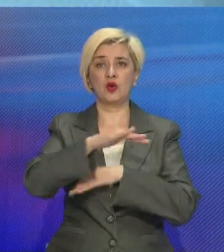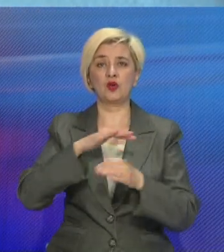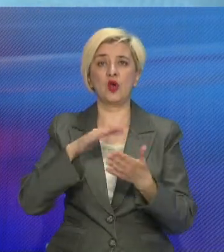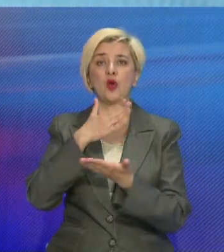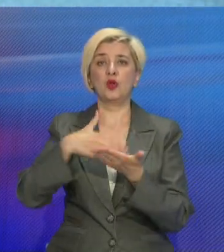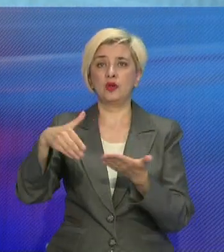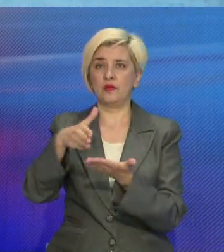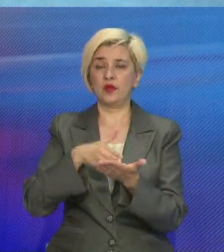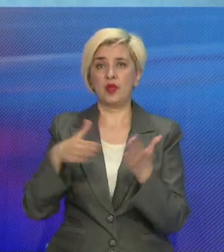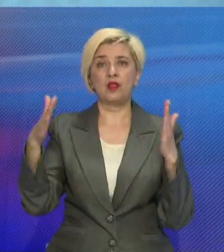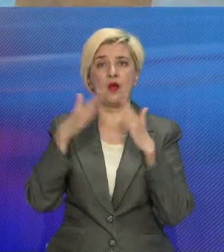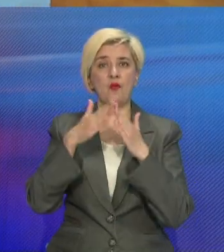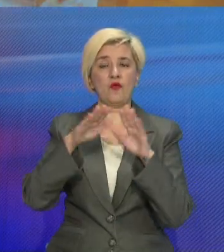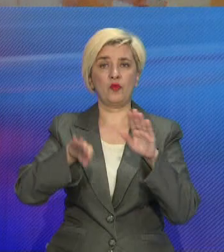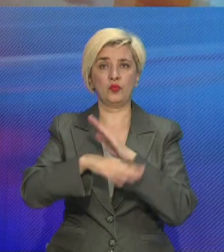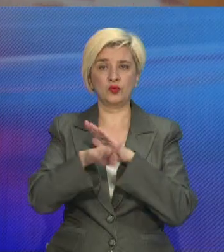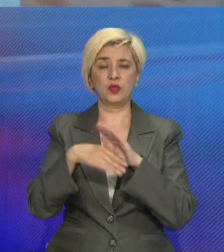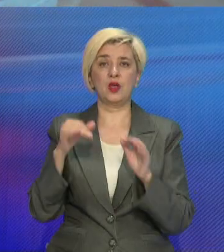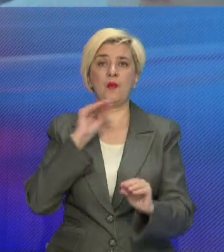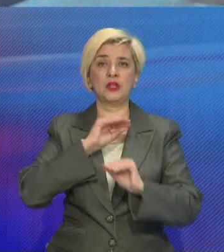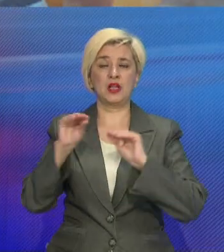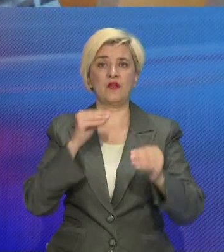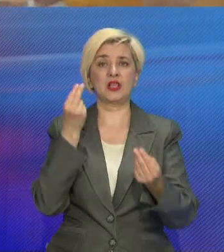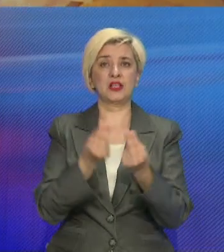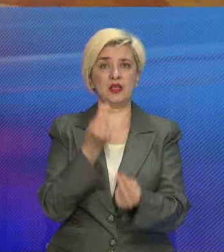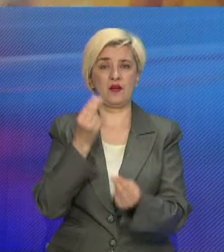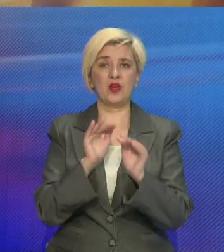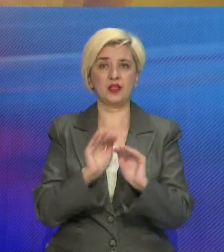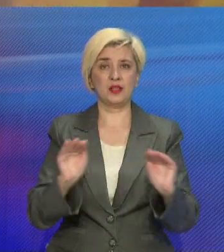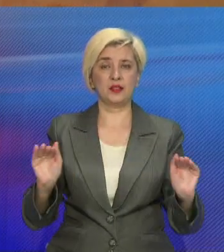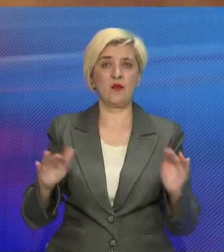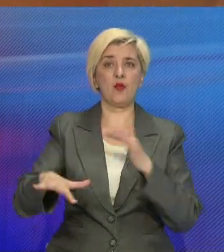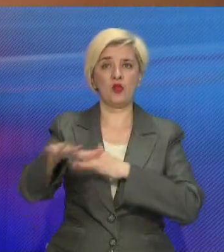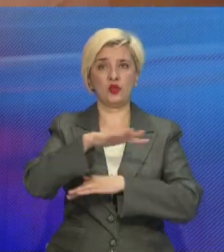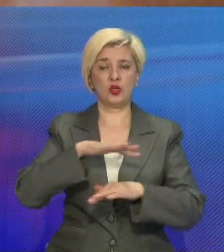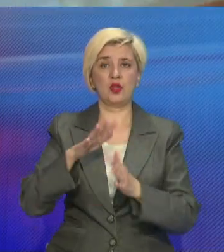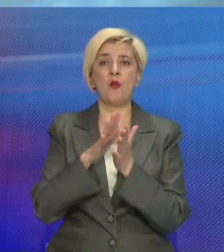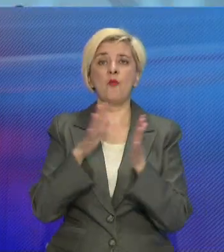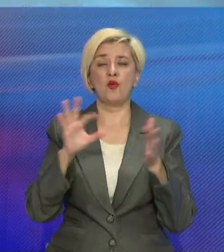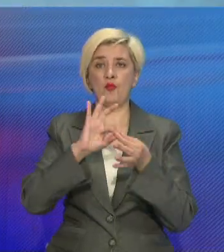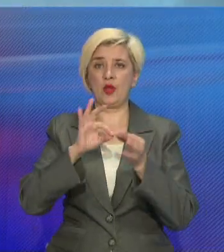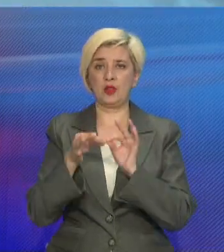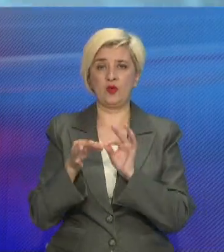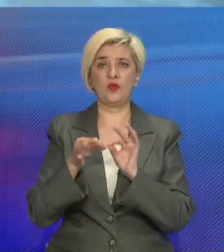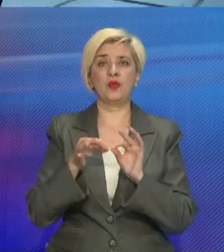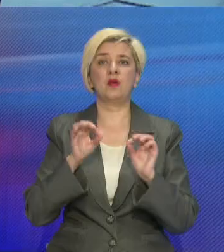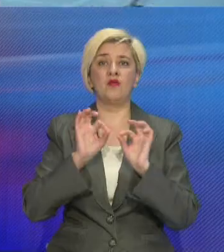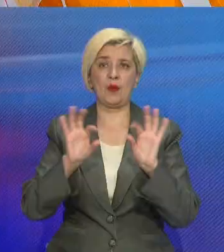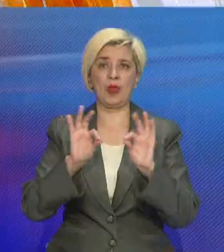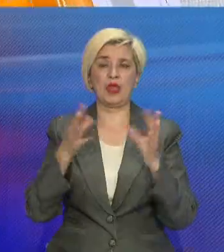дамоў, абсталяванне дзіцячых гульнявых пляцовак і не толькі. Больш падрабязна ў традыцыйнай рубрыцы «Каментары дня».